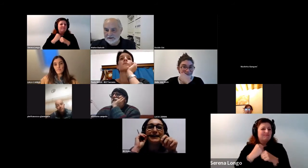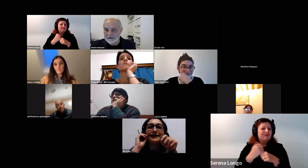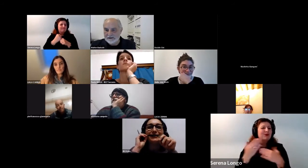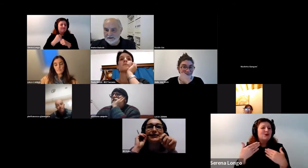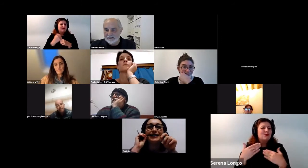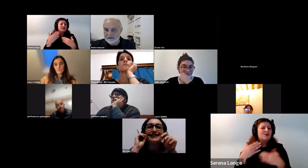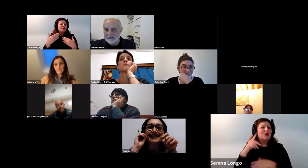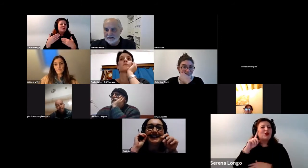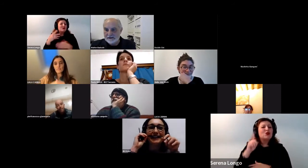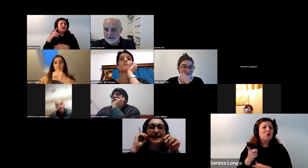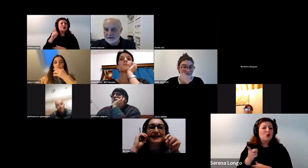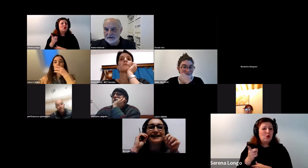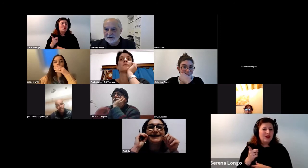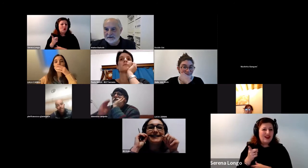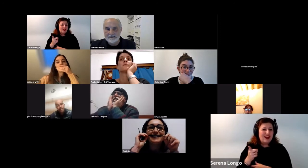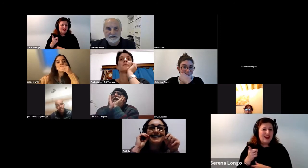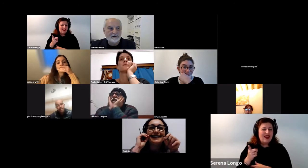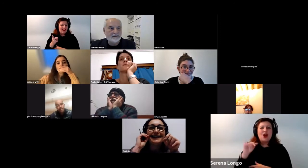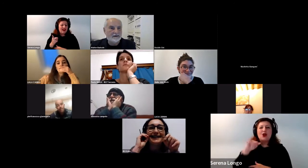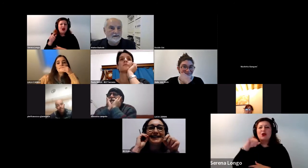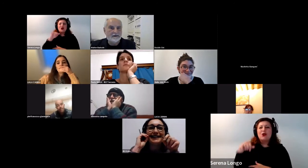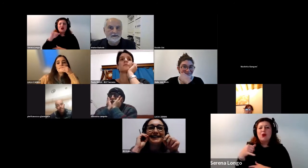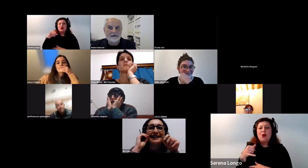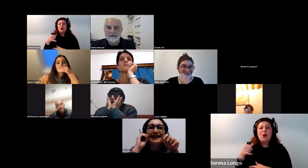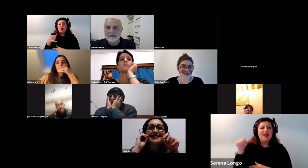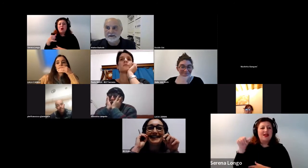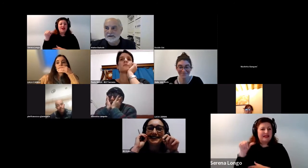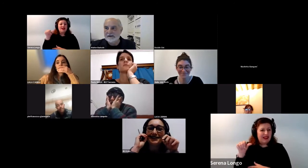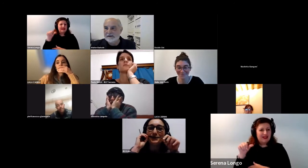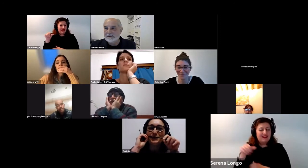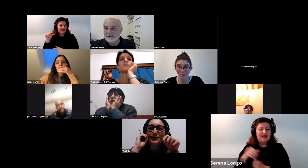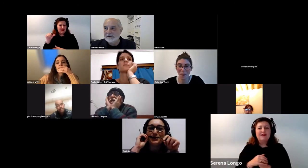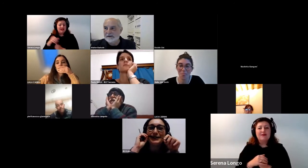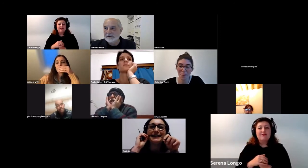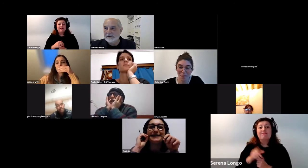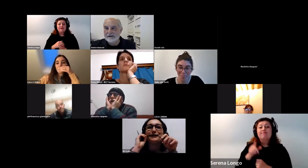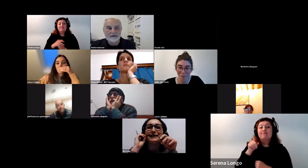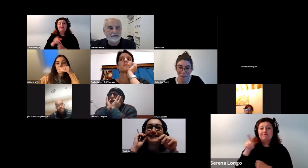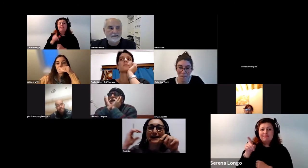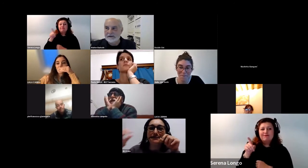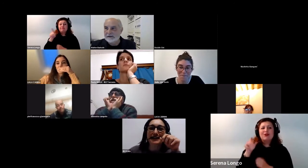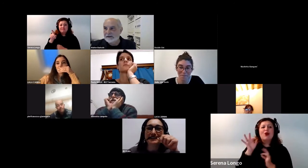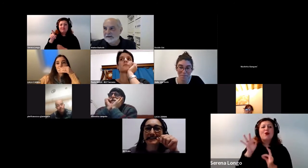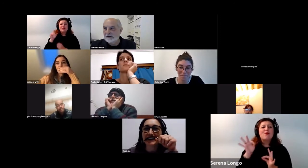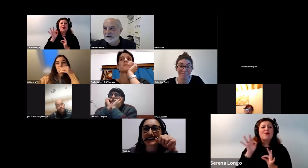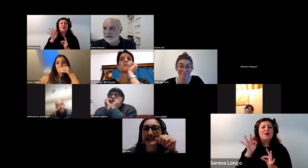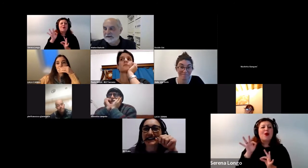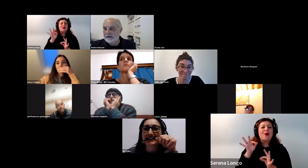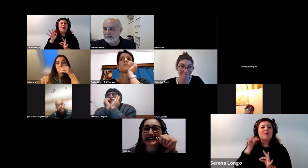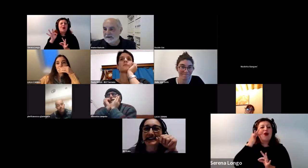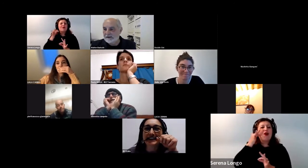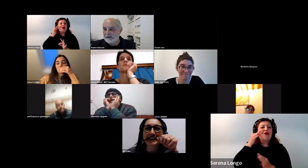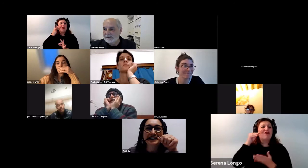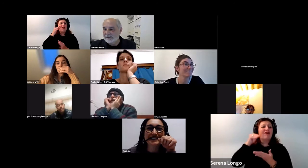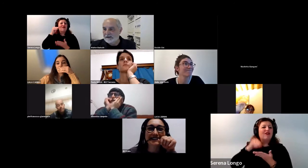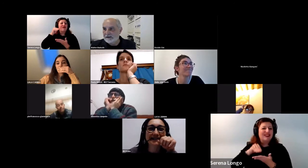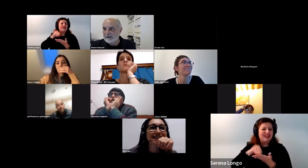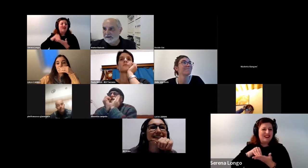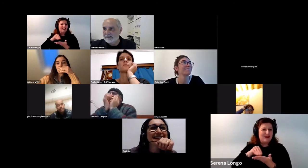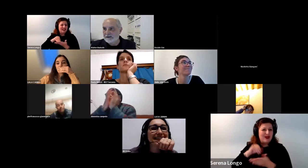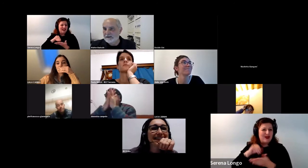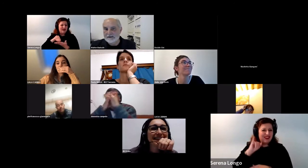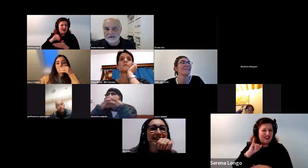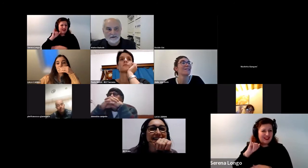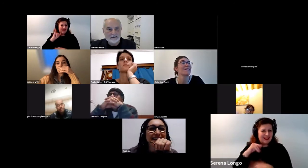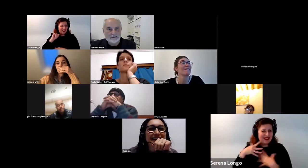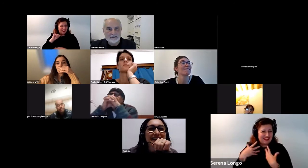Giulia Iole Secchi, che è stata con noi fisicamente anche a Iringa,